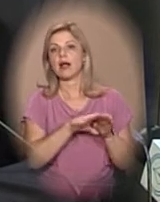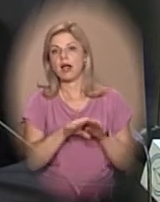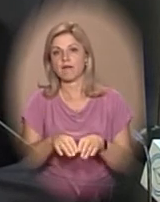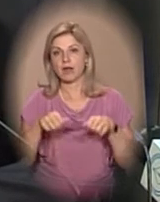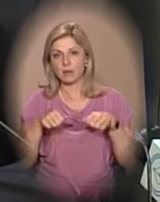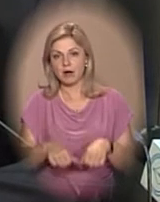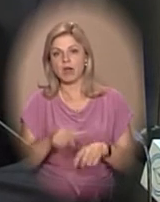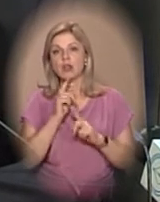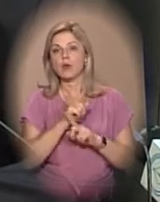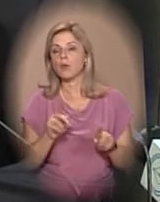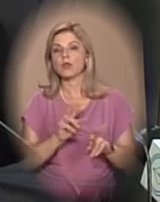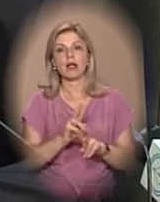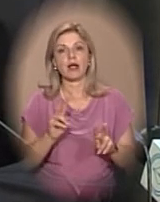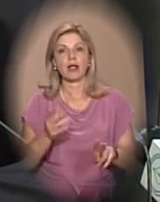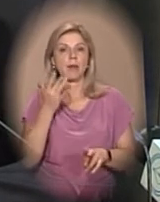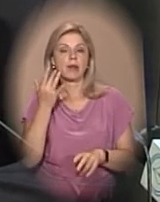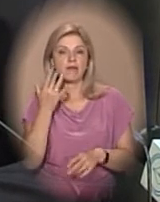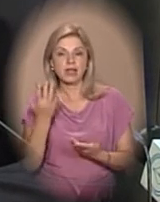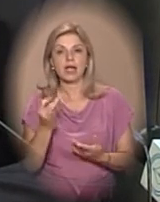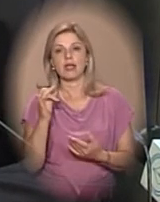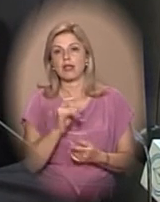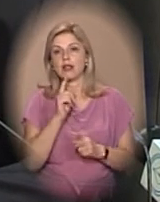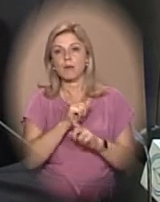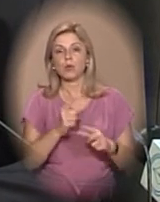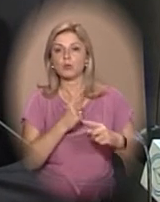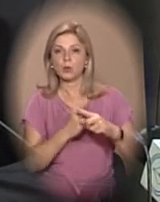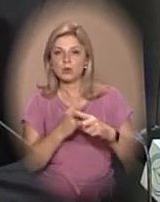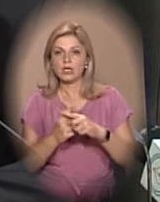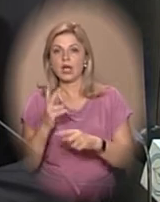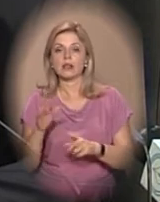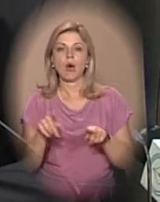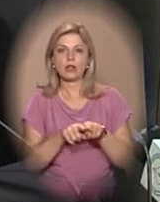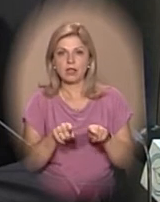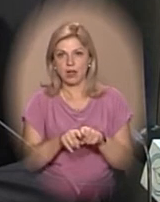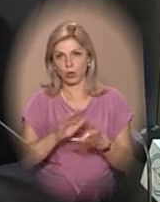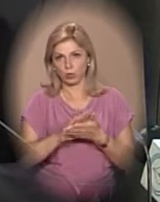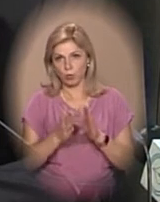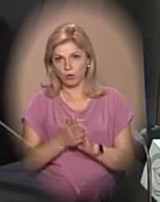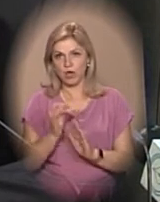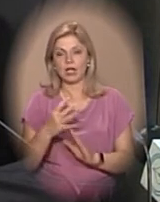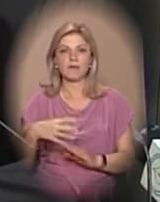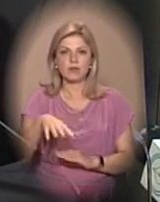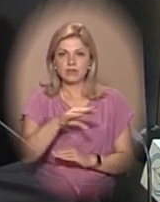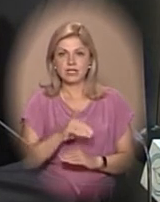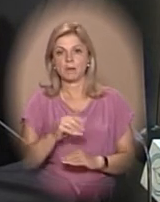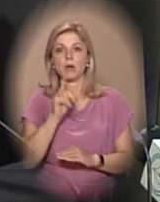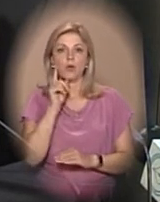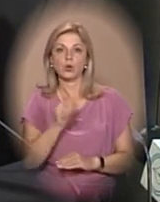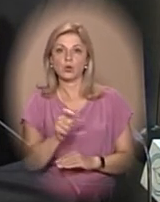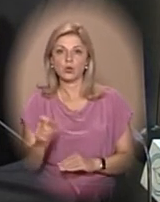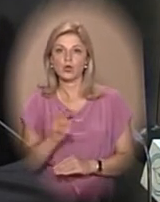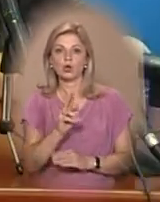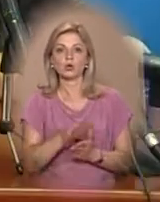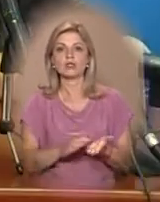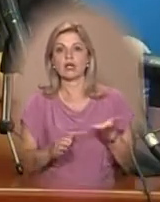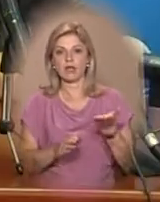буде ніяких привілеїв, у них не буде ніяких плюсів, на однакових умовах і всіма молодими людьми, які подадуть